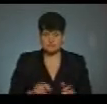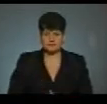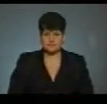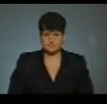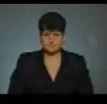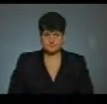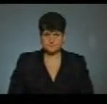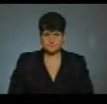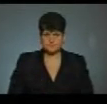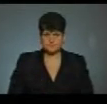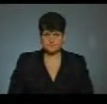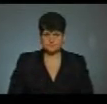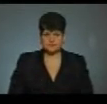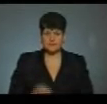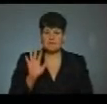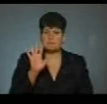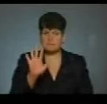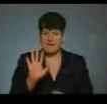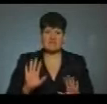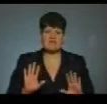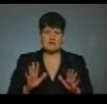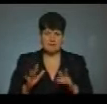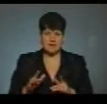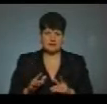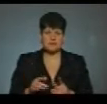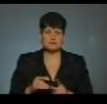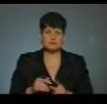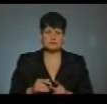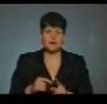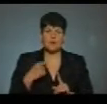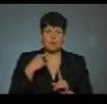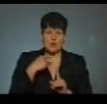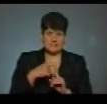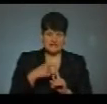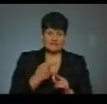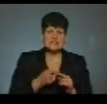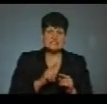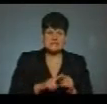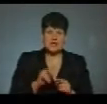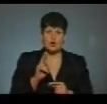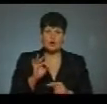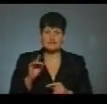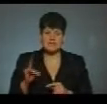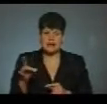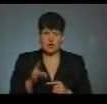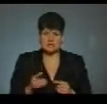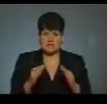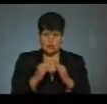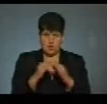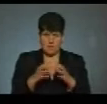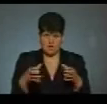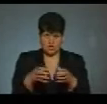Маціпура. 5 випадків позитивних – це були Козівський район. Це домашнє вогнище